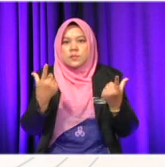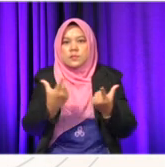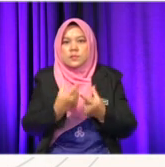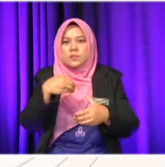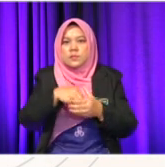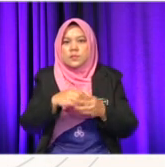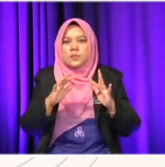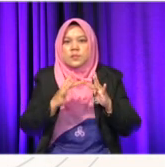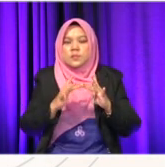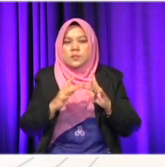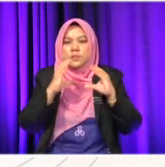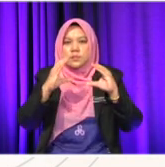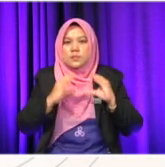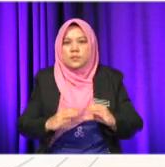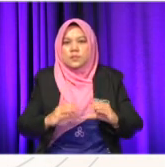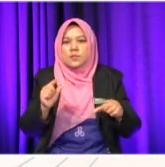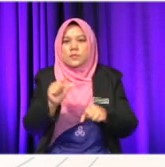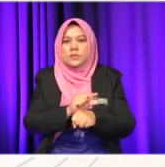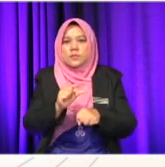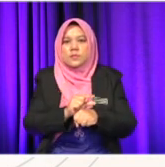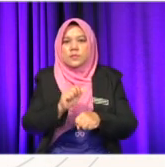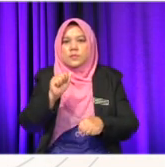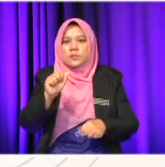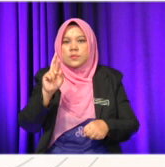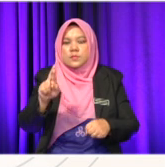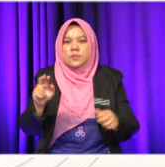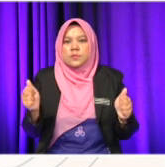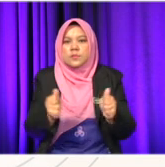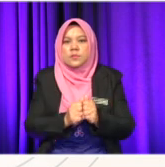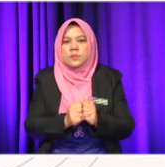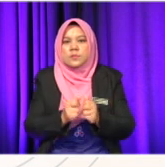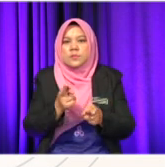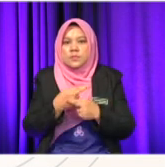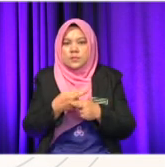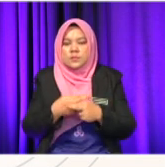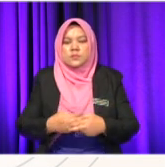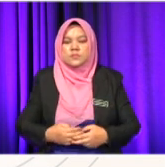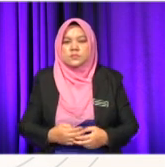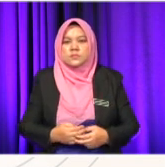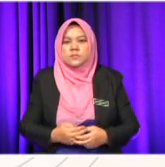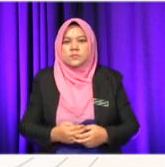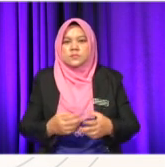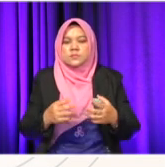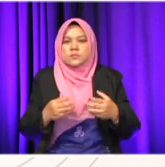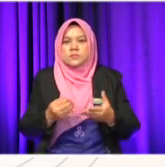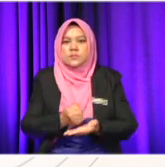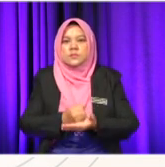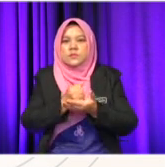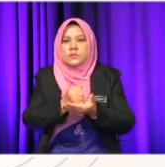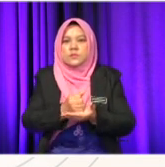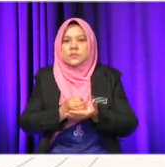talian cara mengaplikasikan Ir secara ringkas itu contoh tawaran maksudnya tawaran